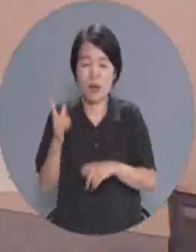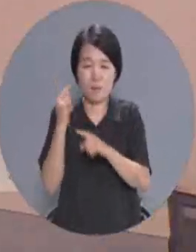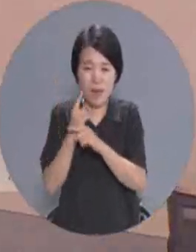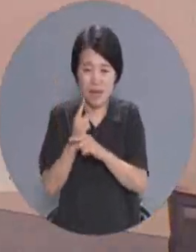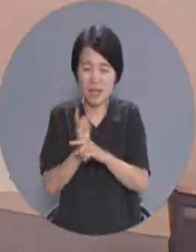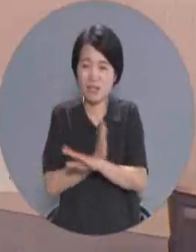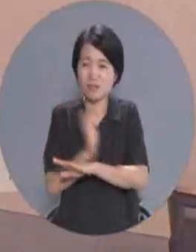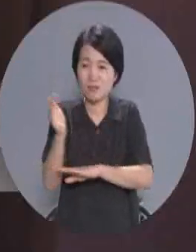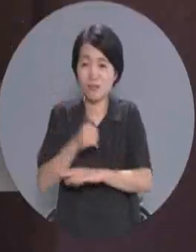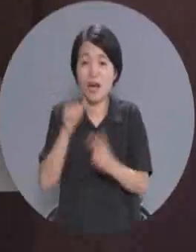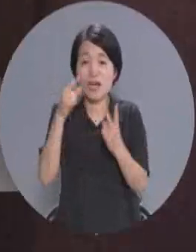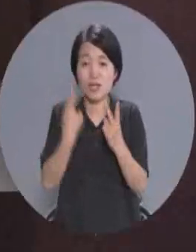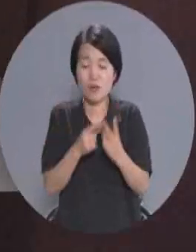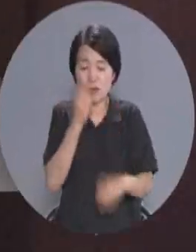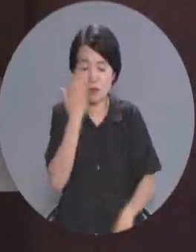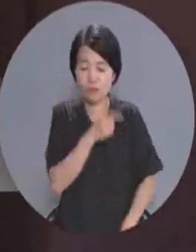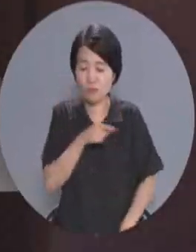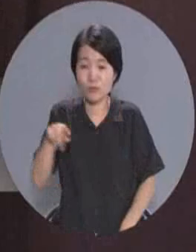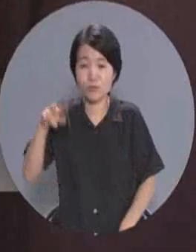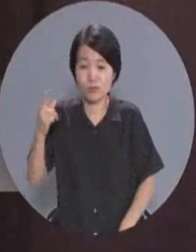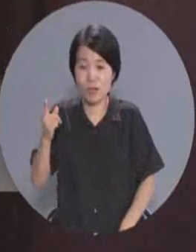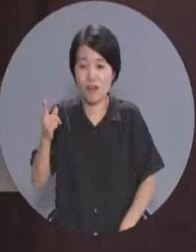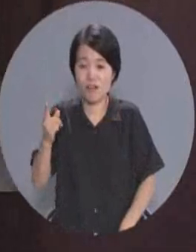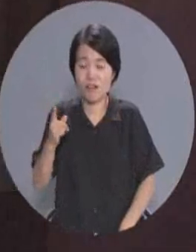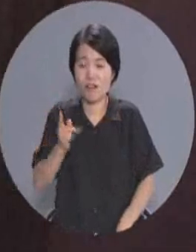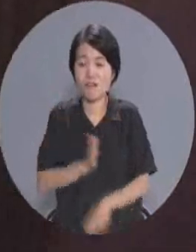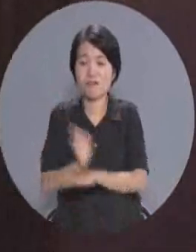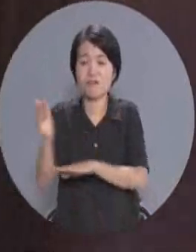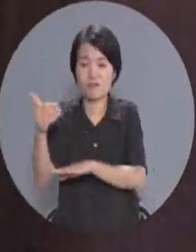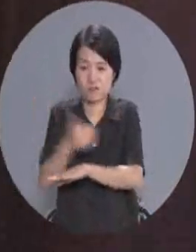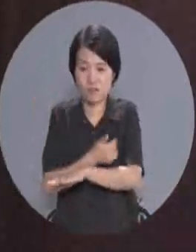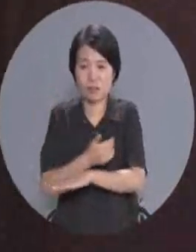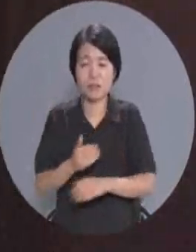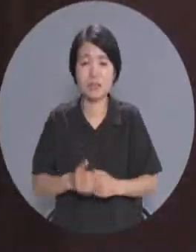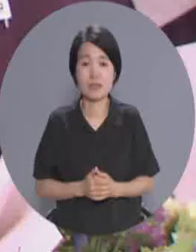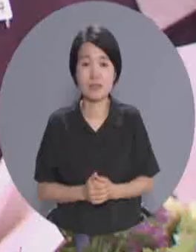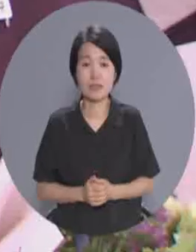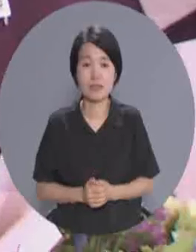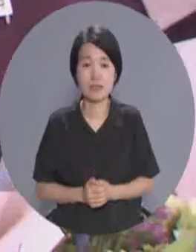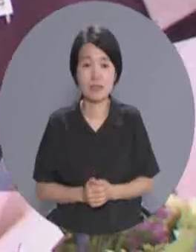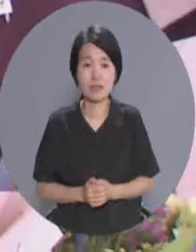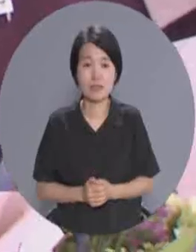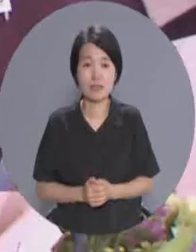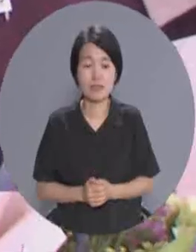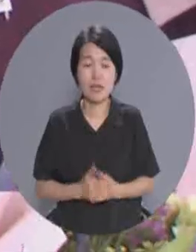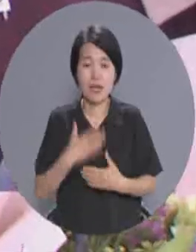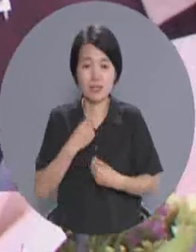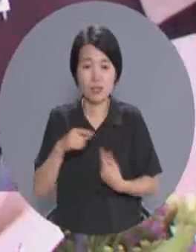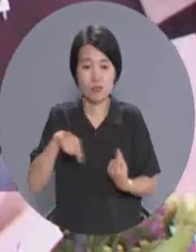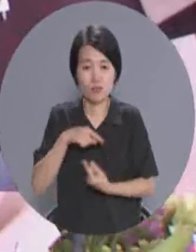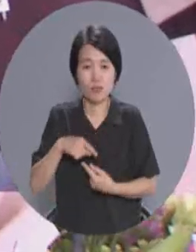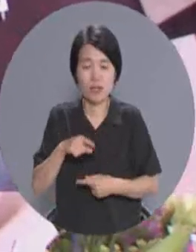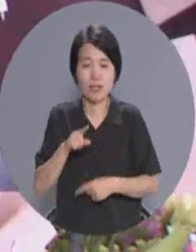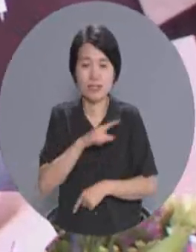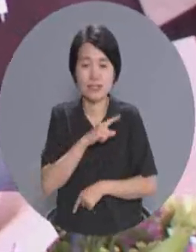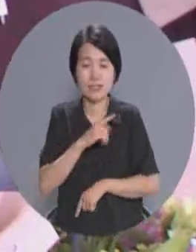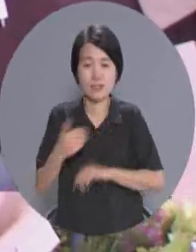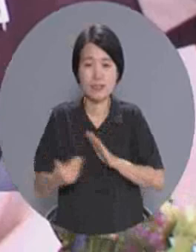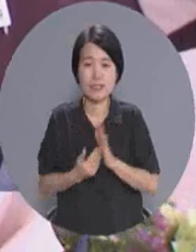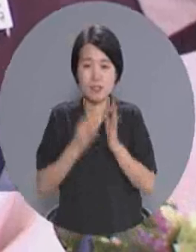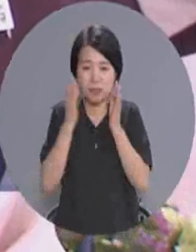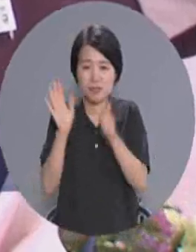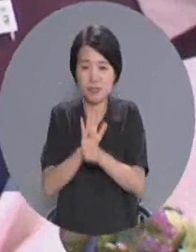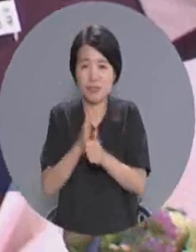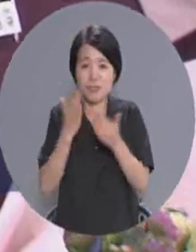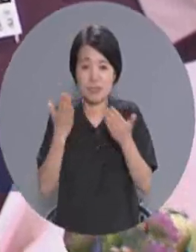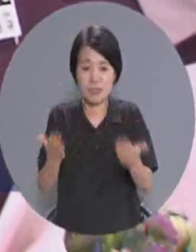왕복 2회씩 여수에서 수서역까지 오갑니다. 안전운행과 최상의 서비스를 제공하기 위해 최선을 다하겠습니다. SRT 많이